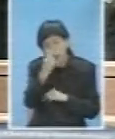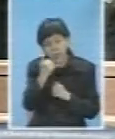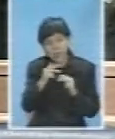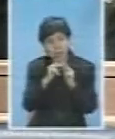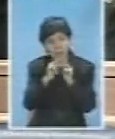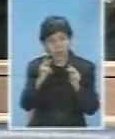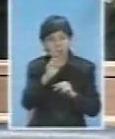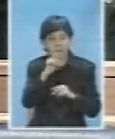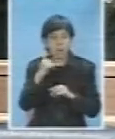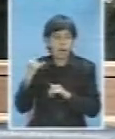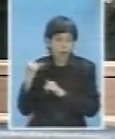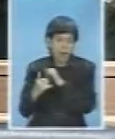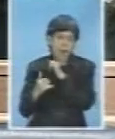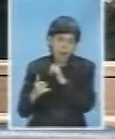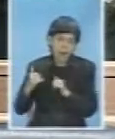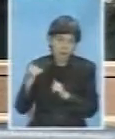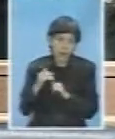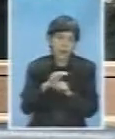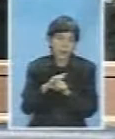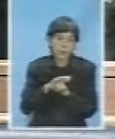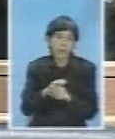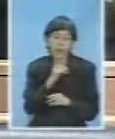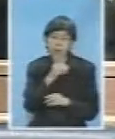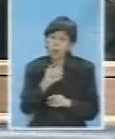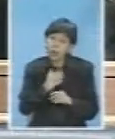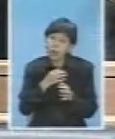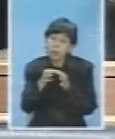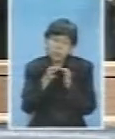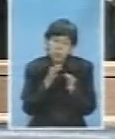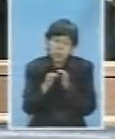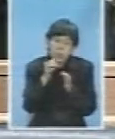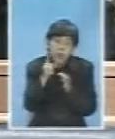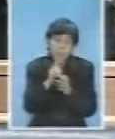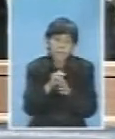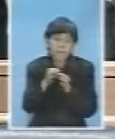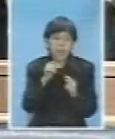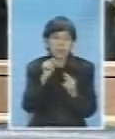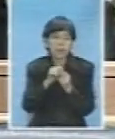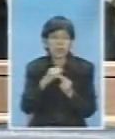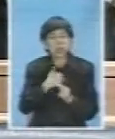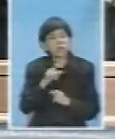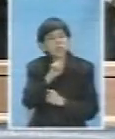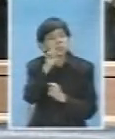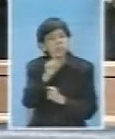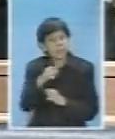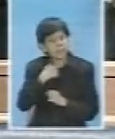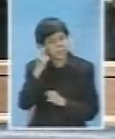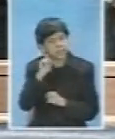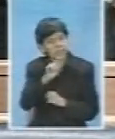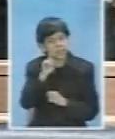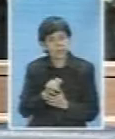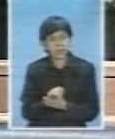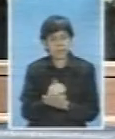ขณะนี้ท่านรัฐมนตรีก็เดินทางมาถึงพอดีครับถ้าท่านจะได้กรุณาชี้แจง ต่อประเด็นที่ผมได้ตั้งคำถามเป็นข้อสังเกต